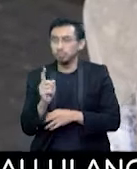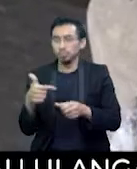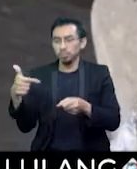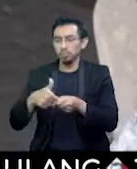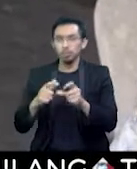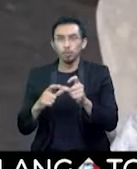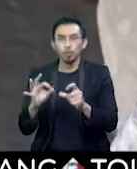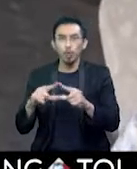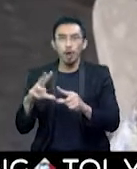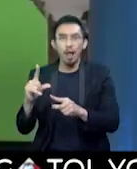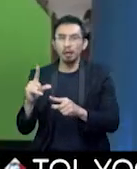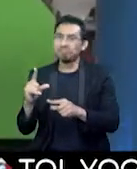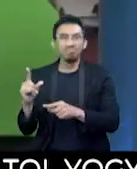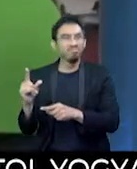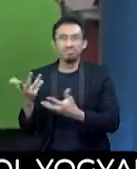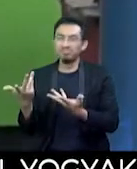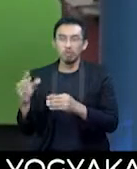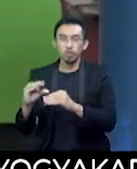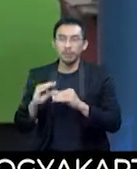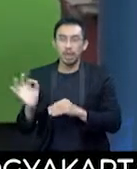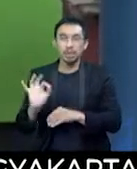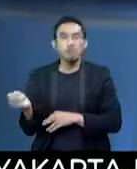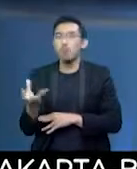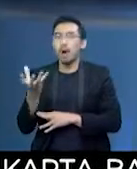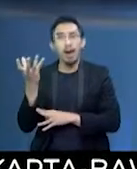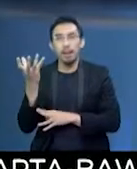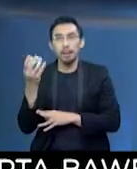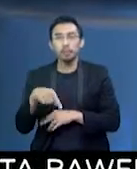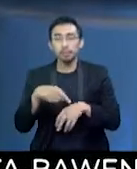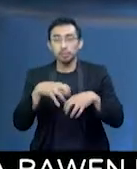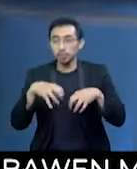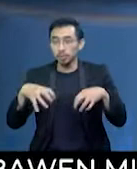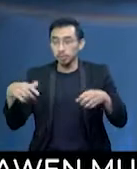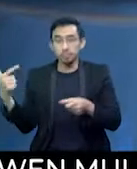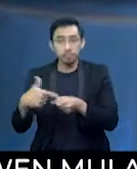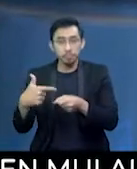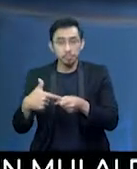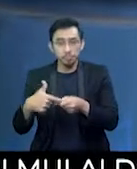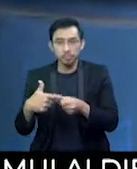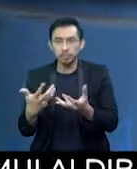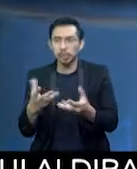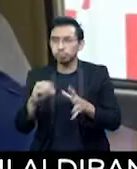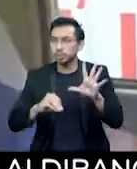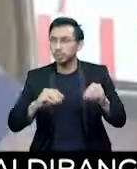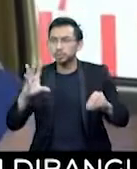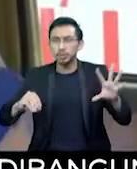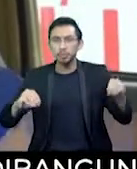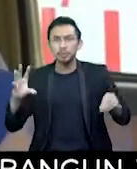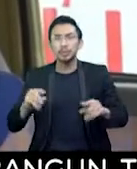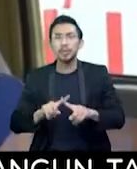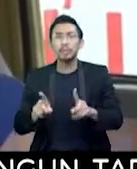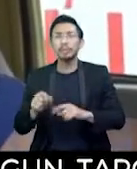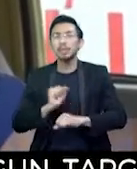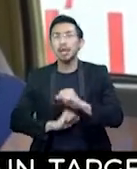pengemudi mengeluhkan kelangkaan stok solar yang terjadi di sejumlah SPBU karena mengganggu aktivitas pekerjaan mereka. Ini